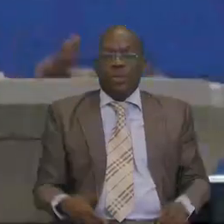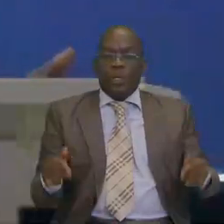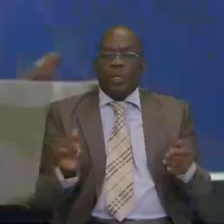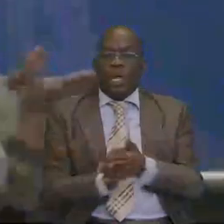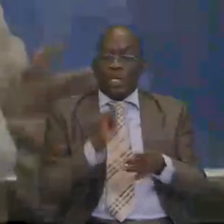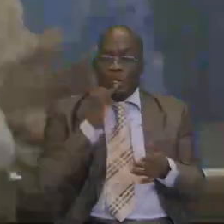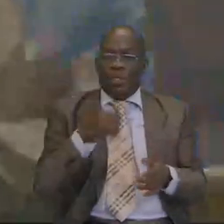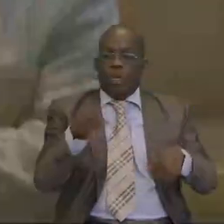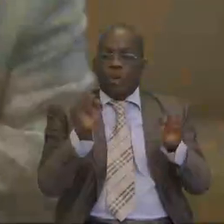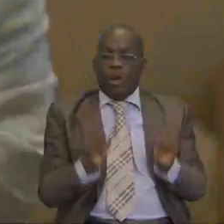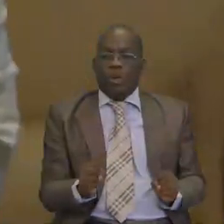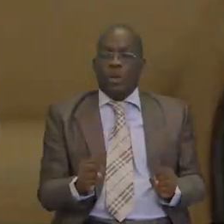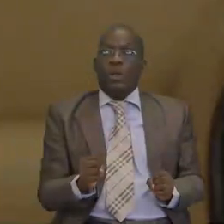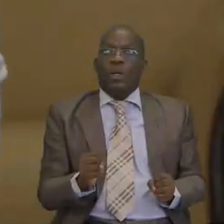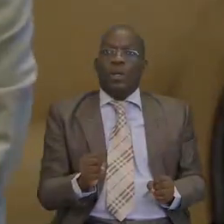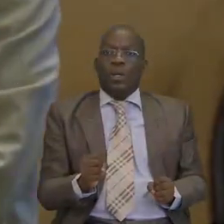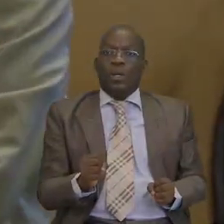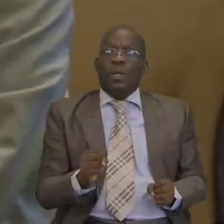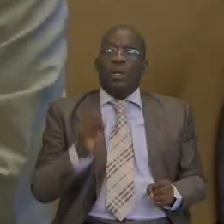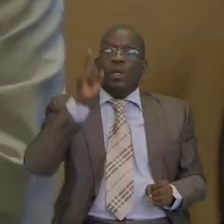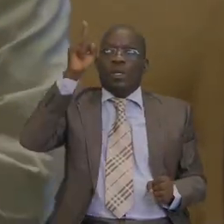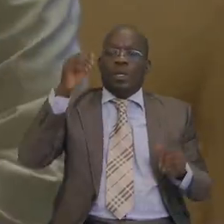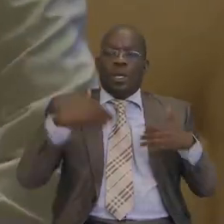Ça, c'est la puissance qu'il nous a donnée.